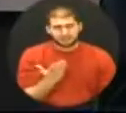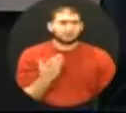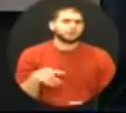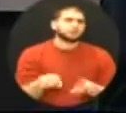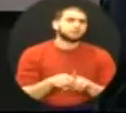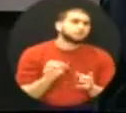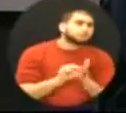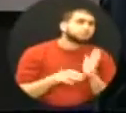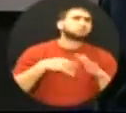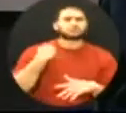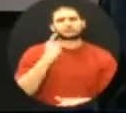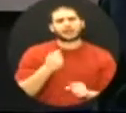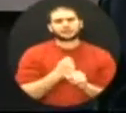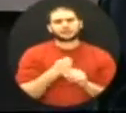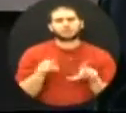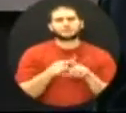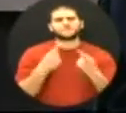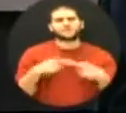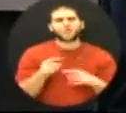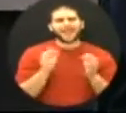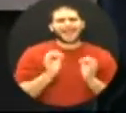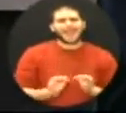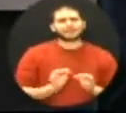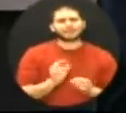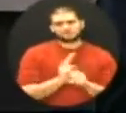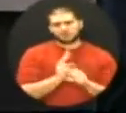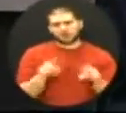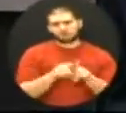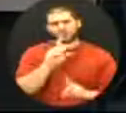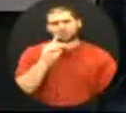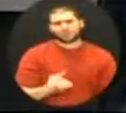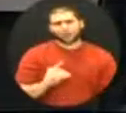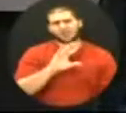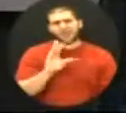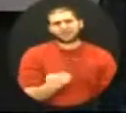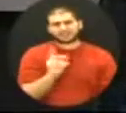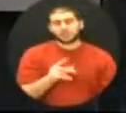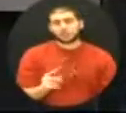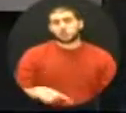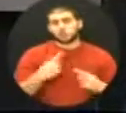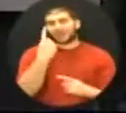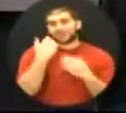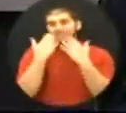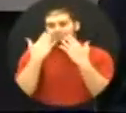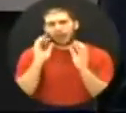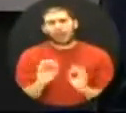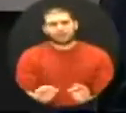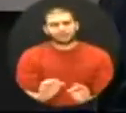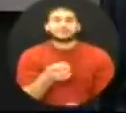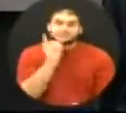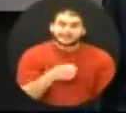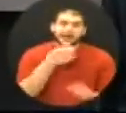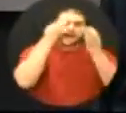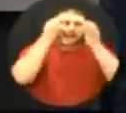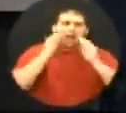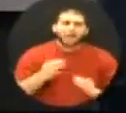שיום אחד אנחנו נצטרך לעשות קצת כמו ועדות האמת והשקר, שהיה בדרום אפריקה, זאת אומרת, נצטרך יום אחד לספר את הסיפור האמיתי, אבל צריך גם לכבד